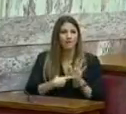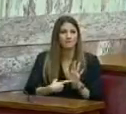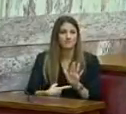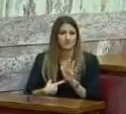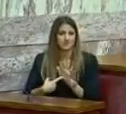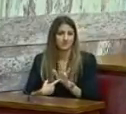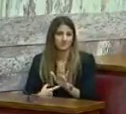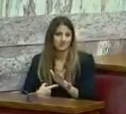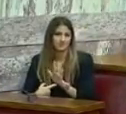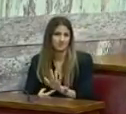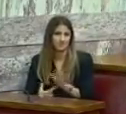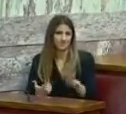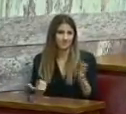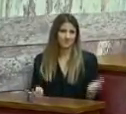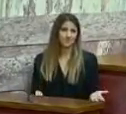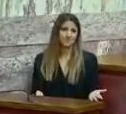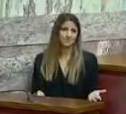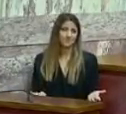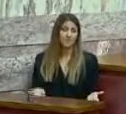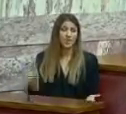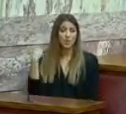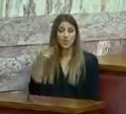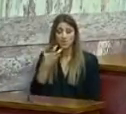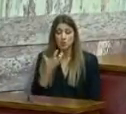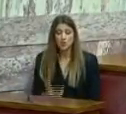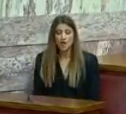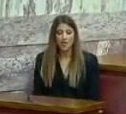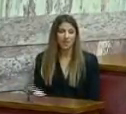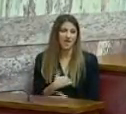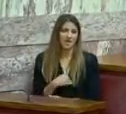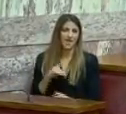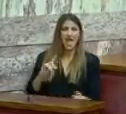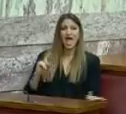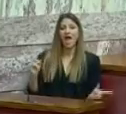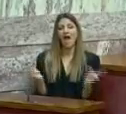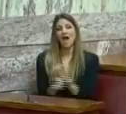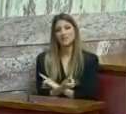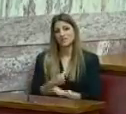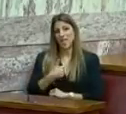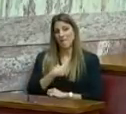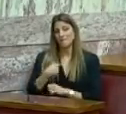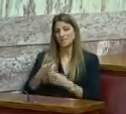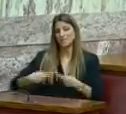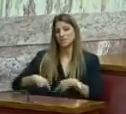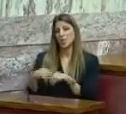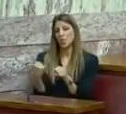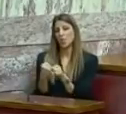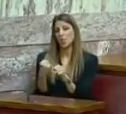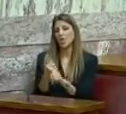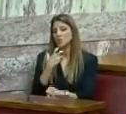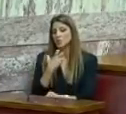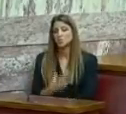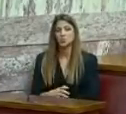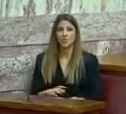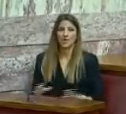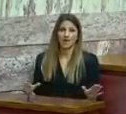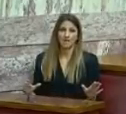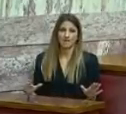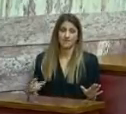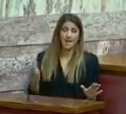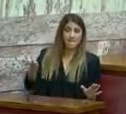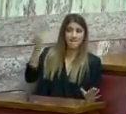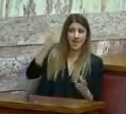άρεσε. Χιδεότητα είναι η ιστορία των προανακριτικών επιτροπών. Όνειδος για το δημόσιο